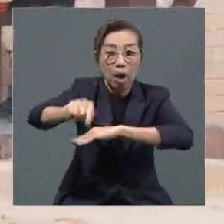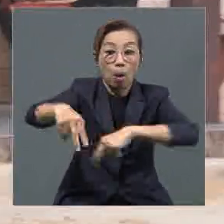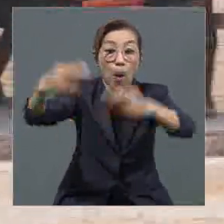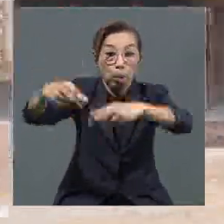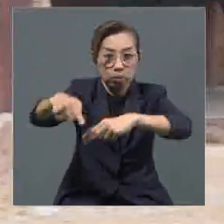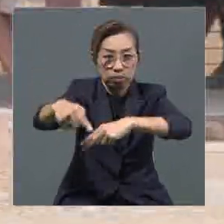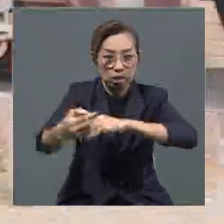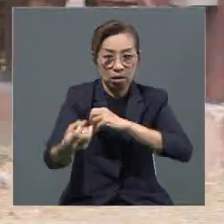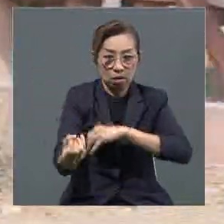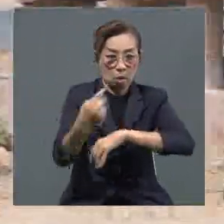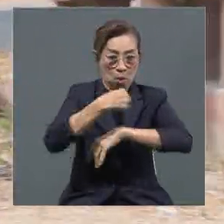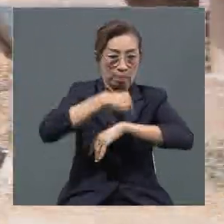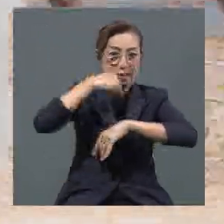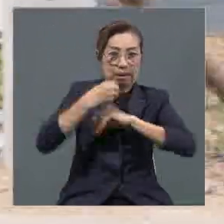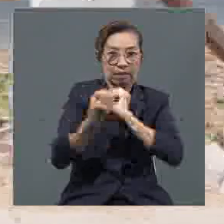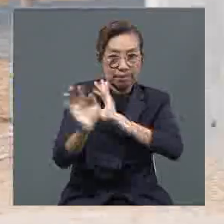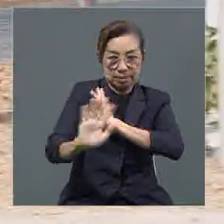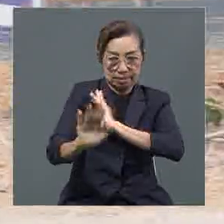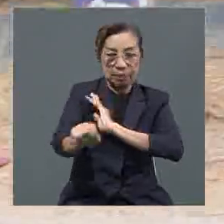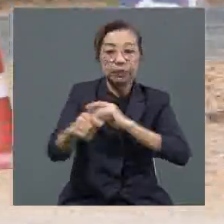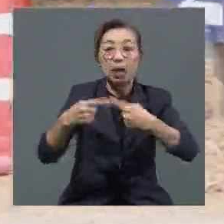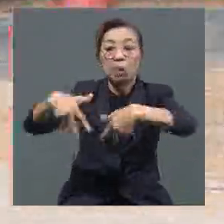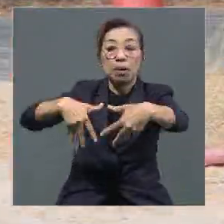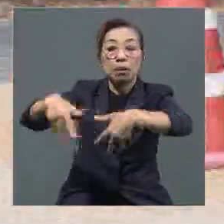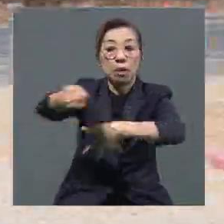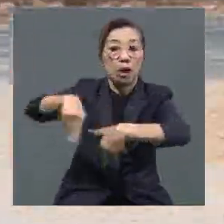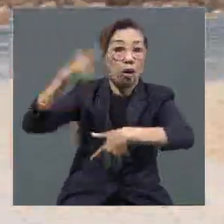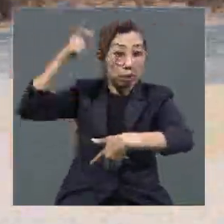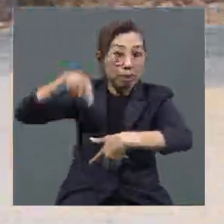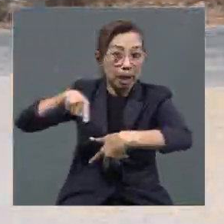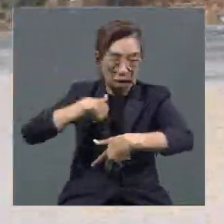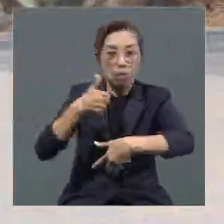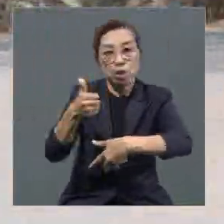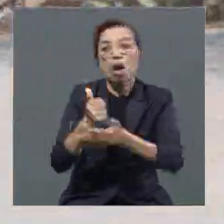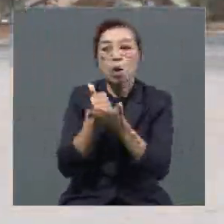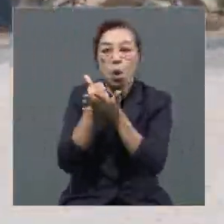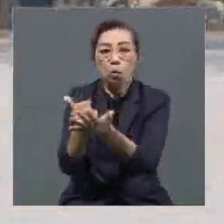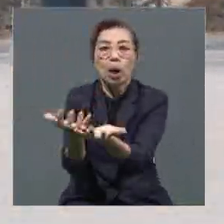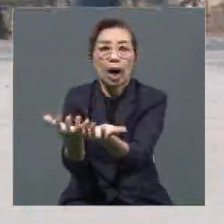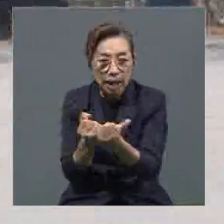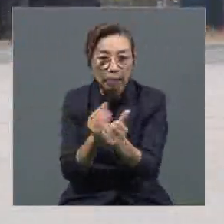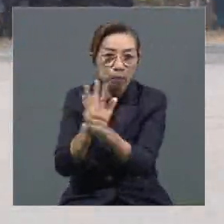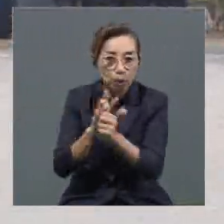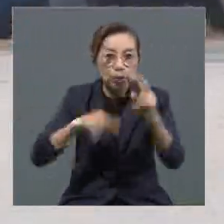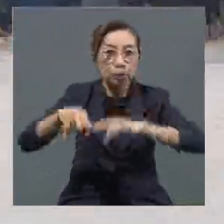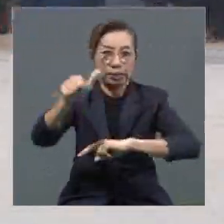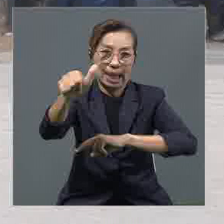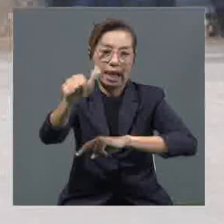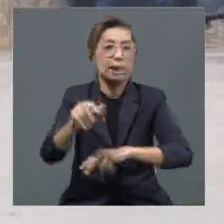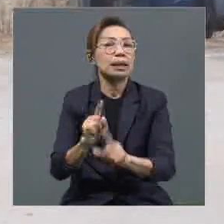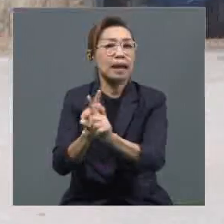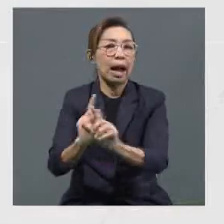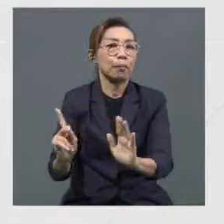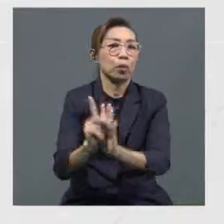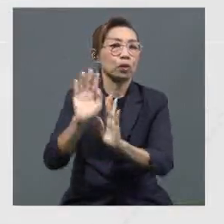ฝั่งไทยและยังคงให้การสนับสนุนช่วยเหลือด้านมนุษยธรรมตามหลักของสหประชาชาติค่ะ ทีนี้มาดูยอด